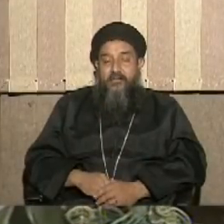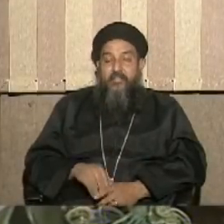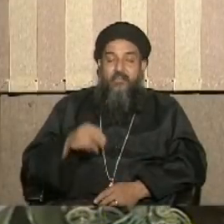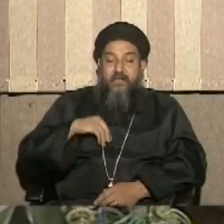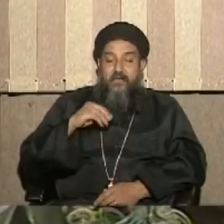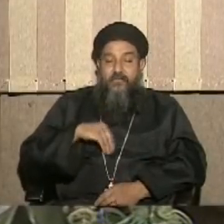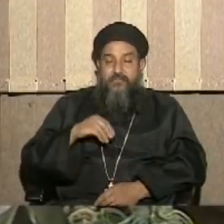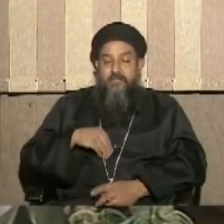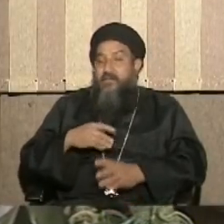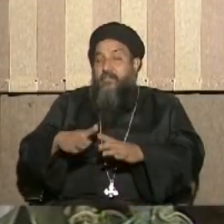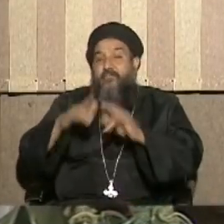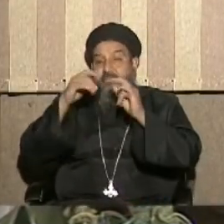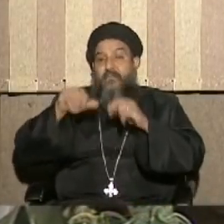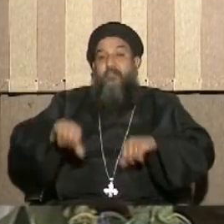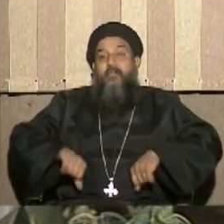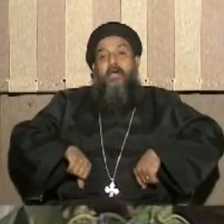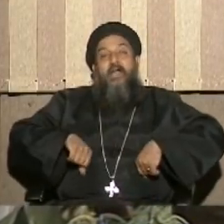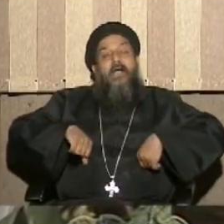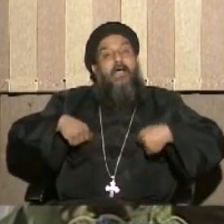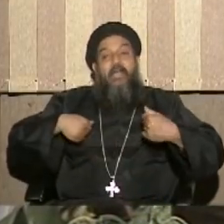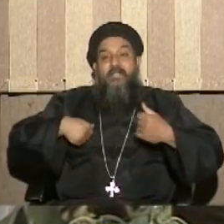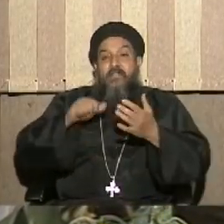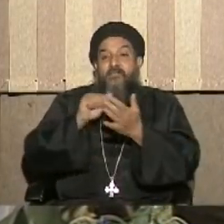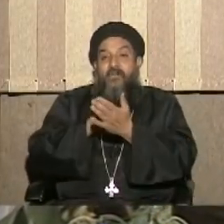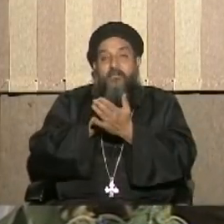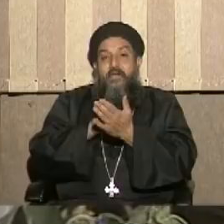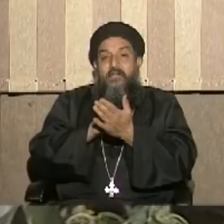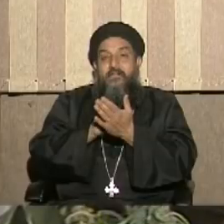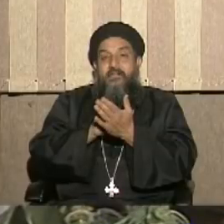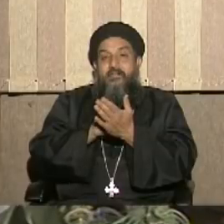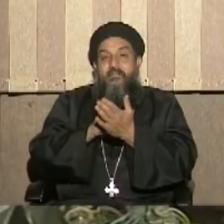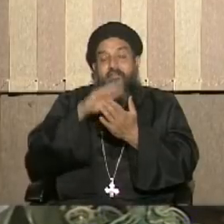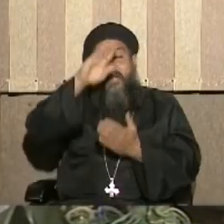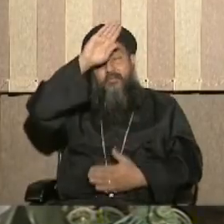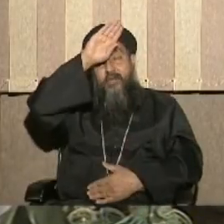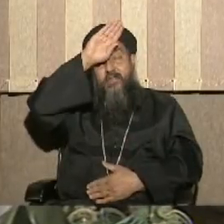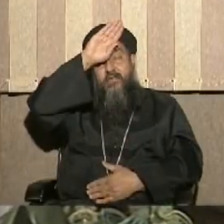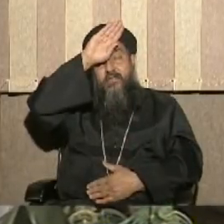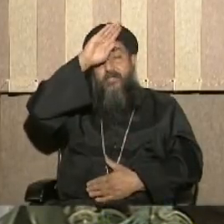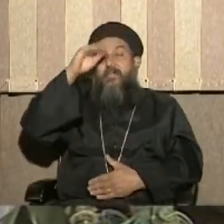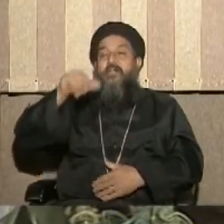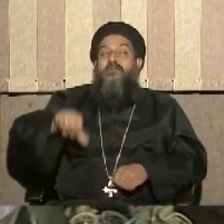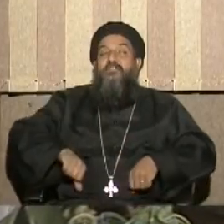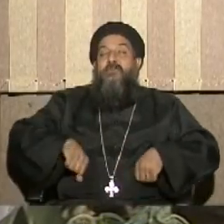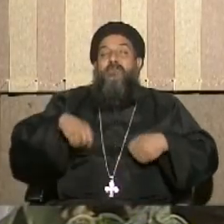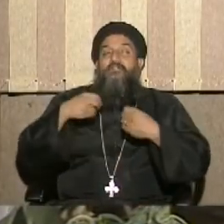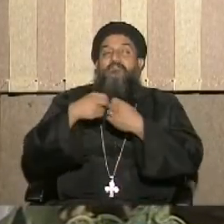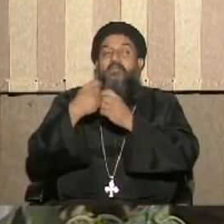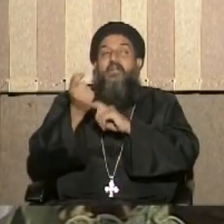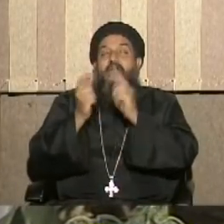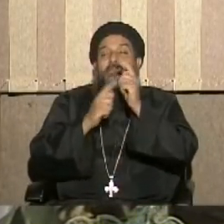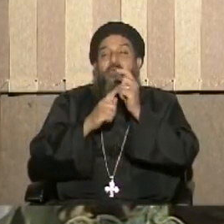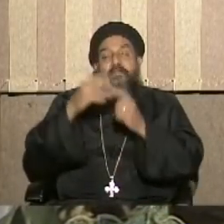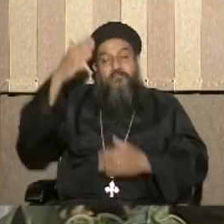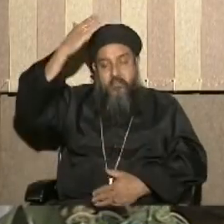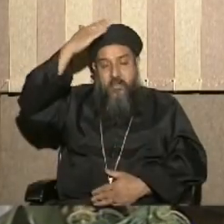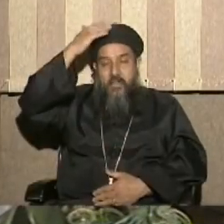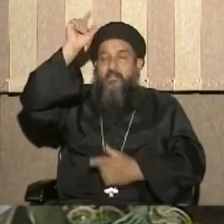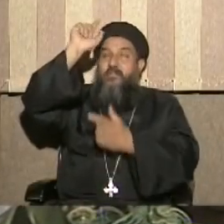لكن احنا عايزين نسيب حياتنا هنا في القصر علشان نعيش معاك. يا رب محتاجين نعمتك وبركتك،